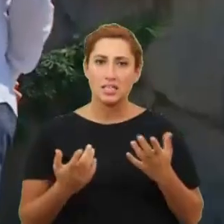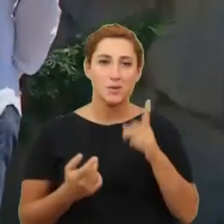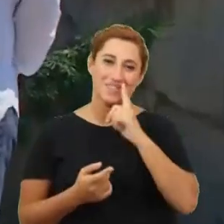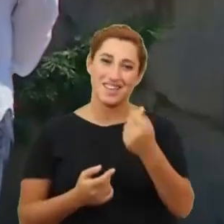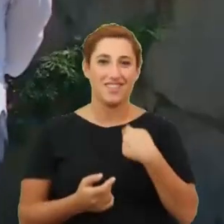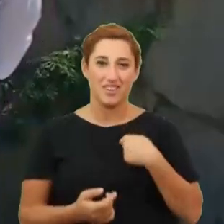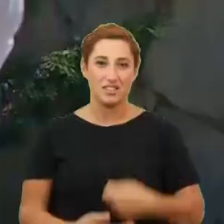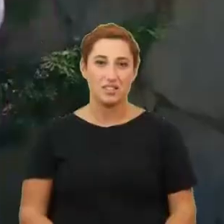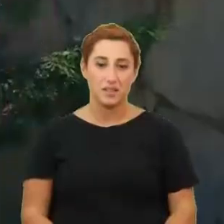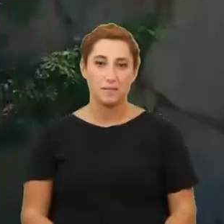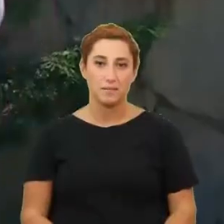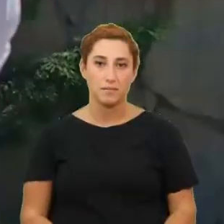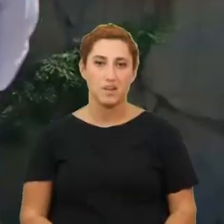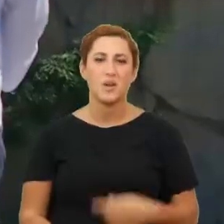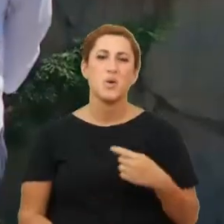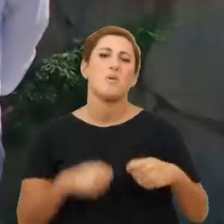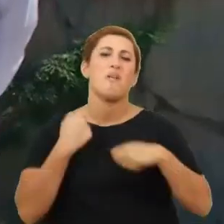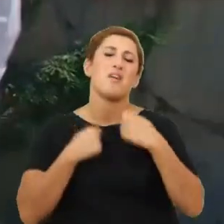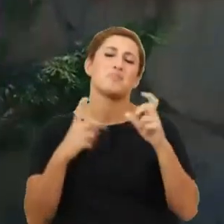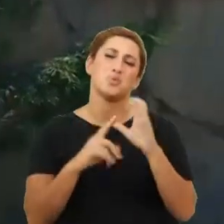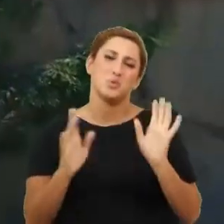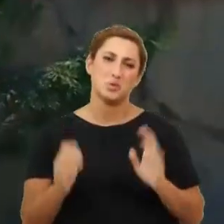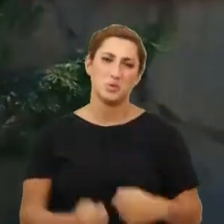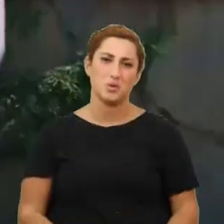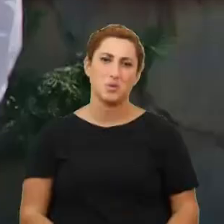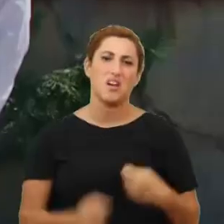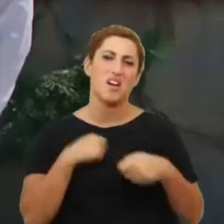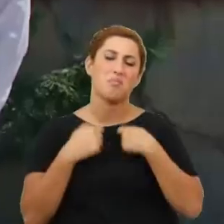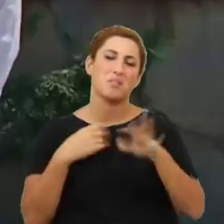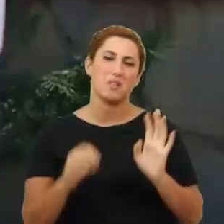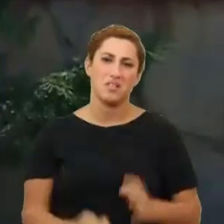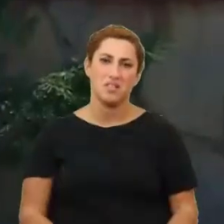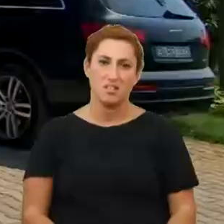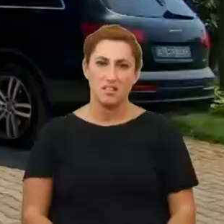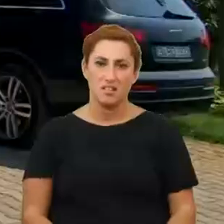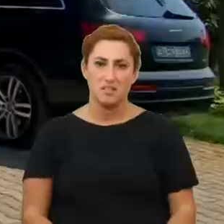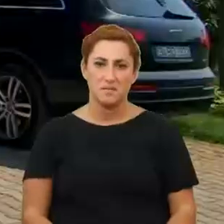iskelet versene. Sulandırma işi Şükrü. Sulandırma.